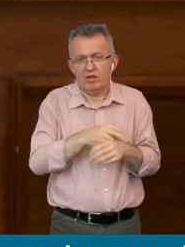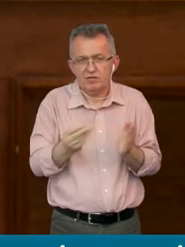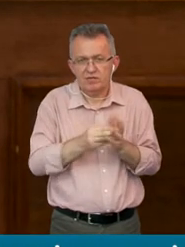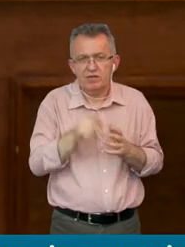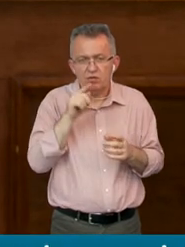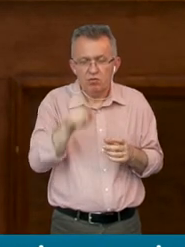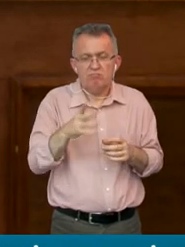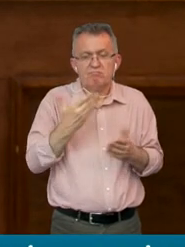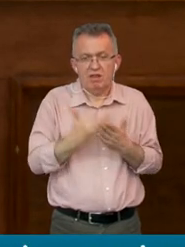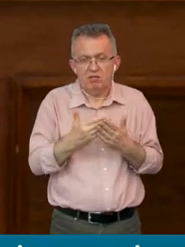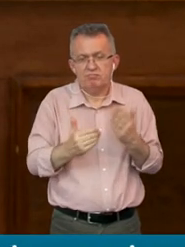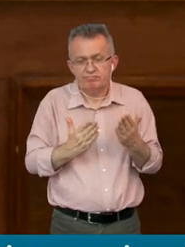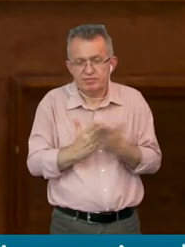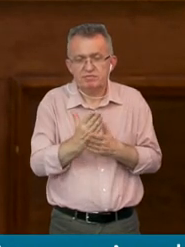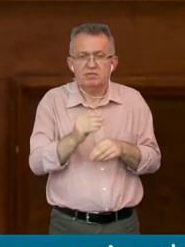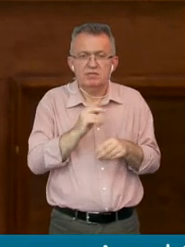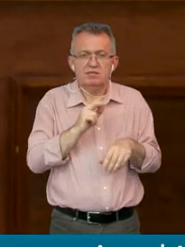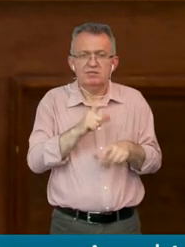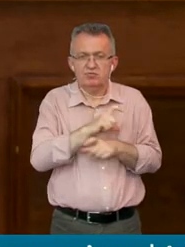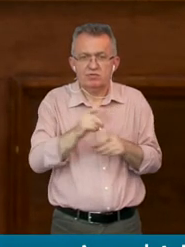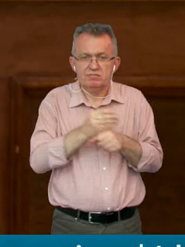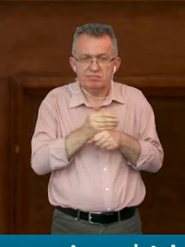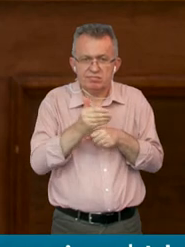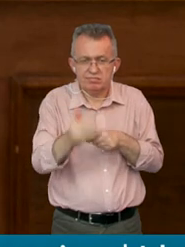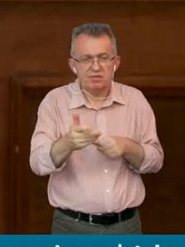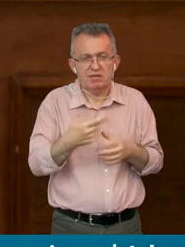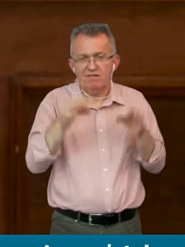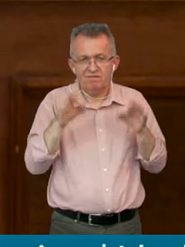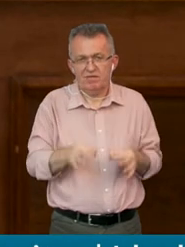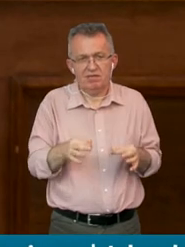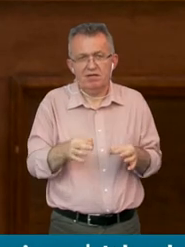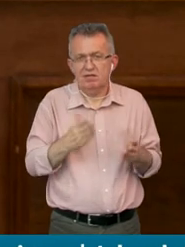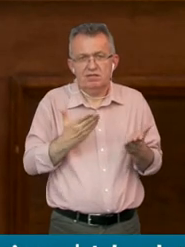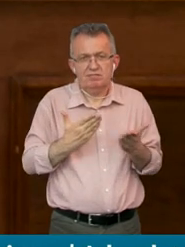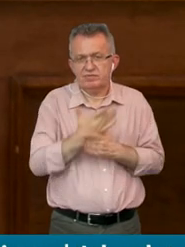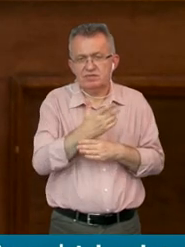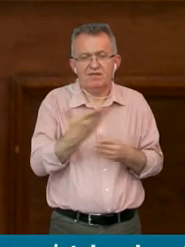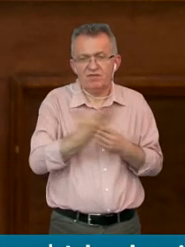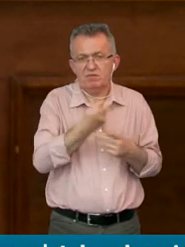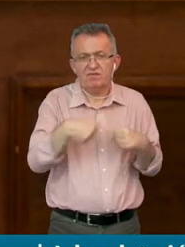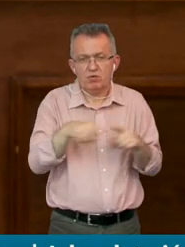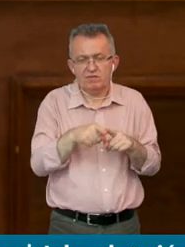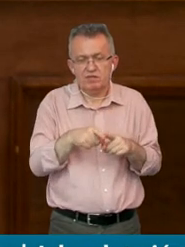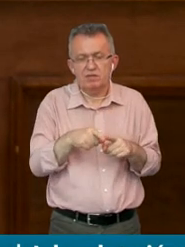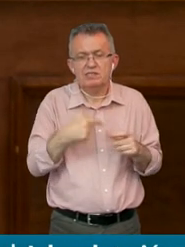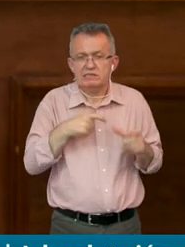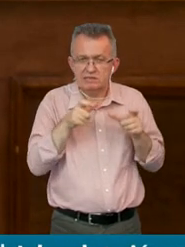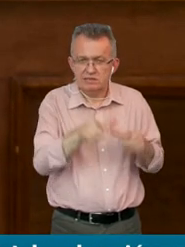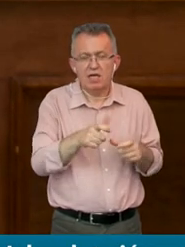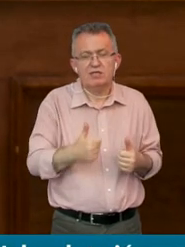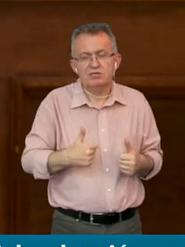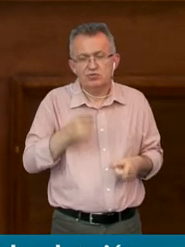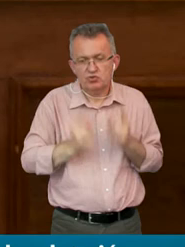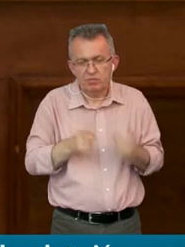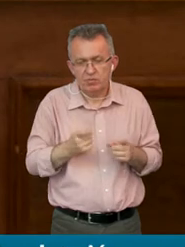i to spowodowało znaczne przesunięcie terminu. No nie było zawinione akurat w tym przypadku przez wykonawcę. Więc ciśniemy, żeby było to jak najszybciej